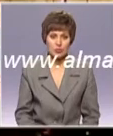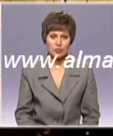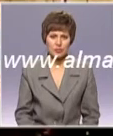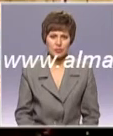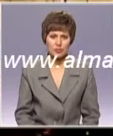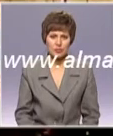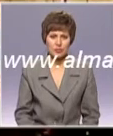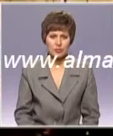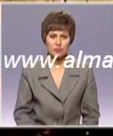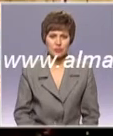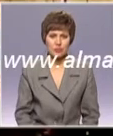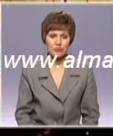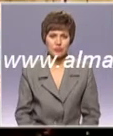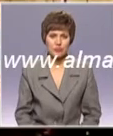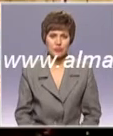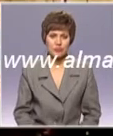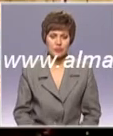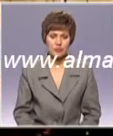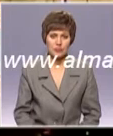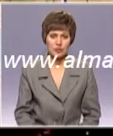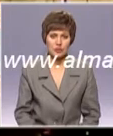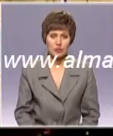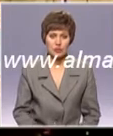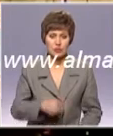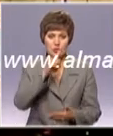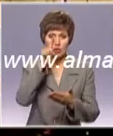Сұрағыңыз бір қайталаңызшы, ренжімесеңіз.